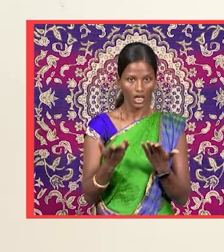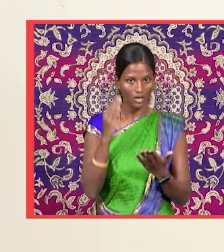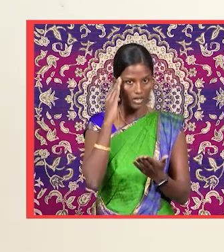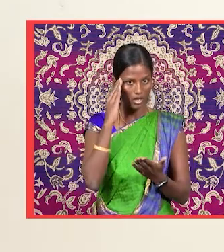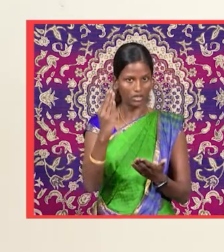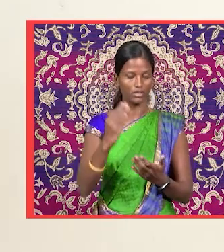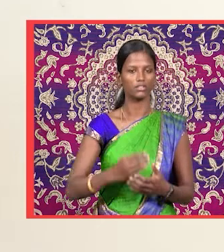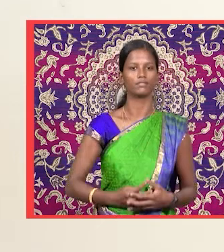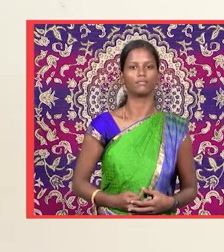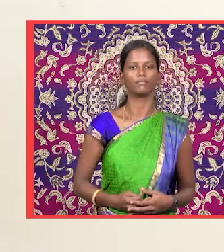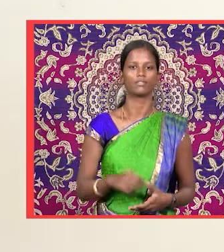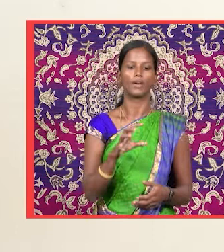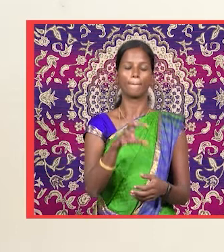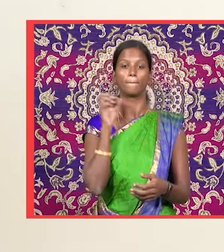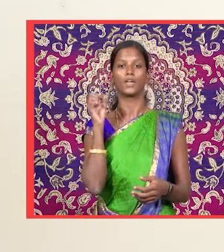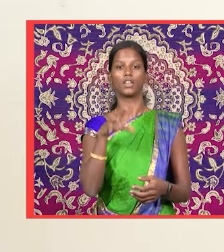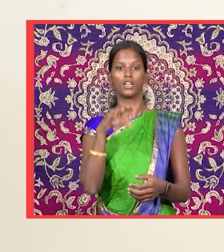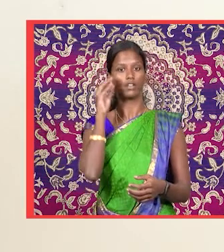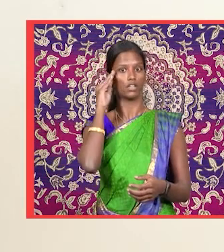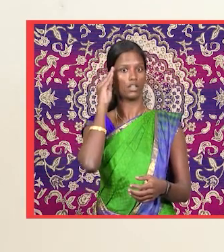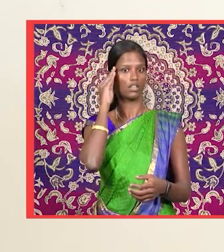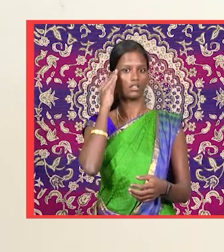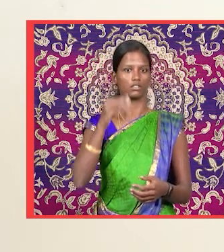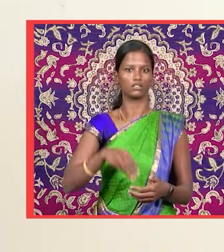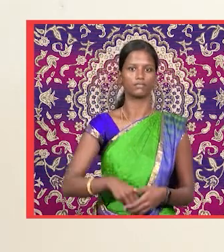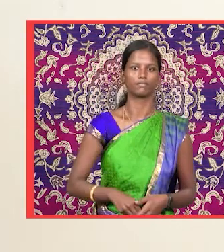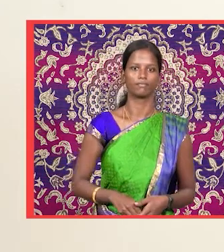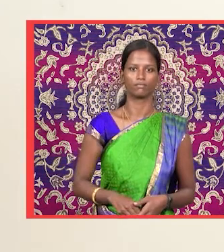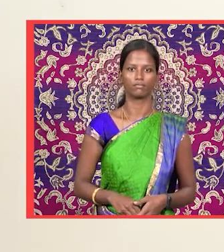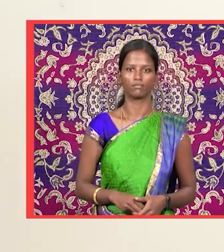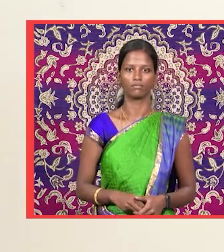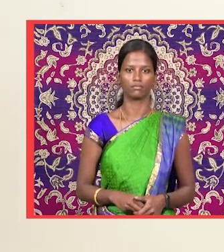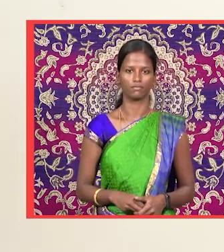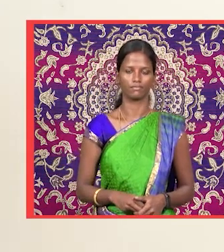கல்வி அறிவு பெற்றவர்களின் எண்ணிக்கை